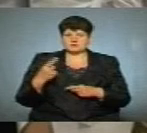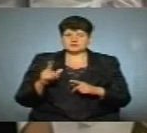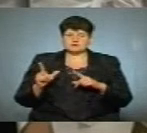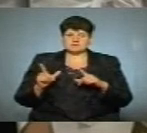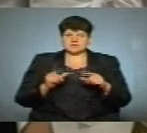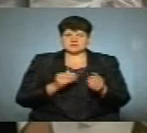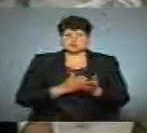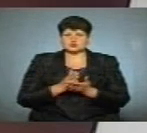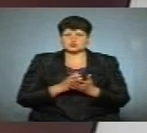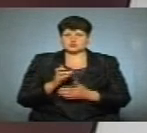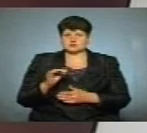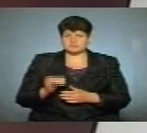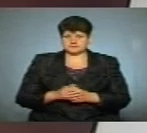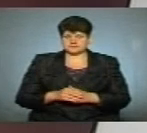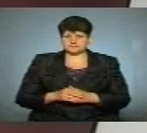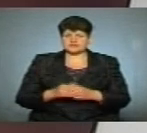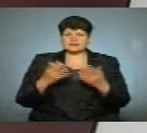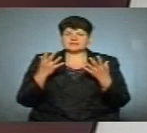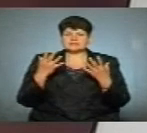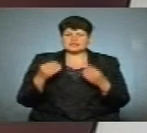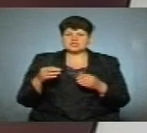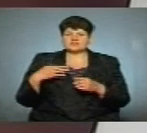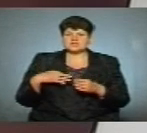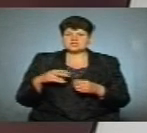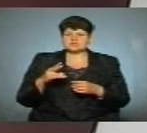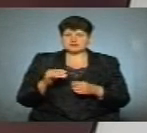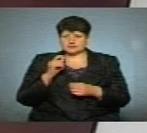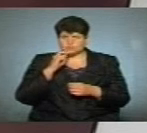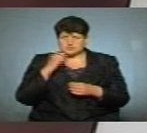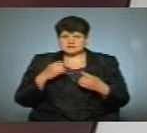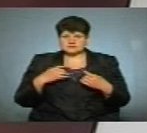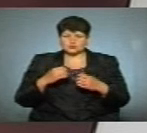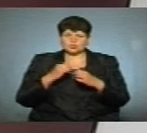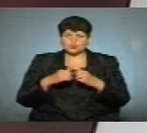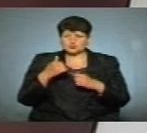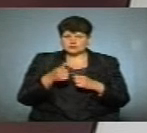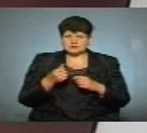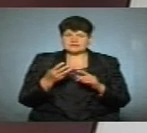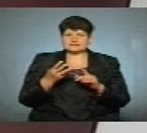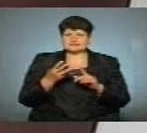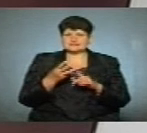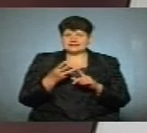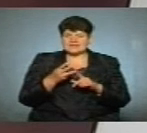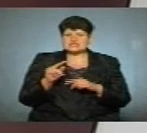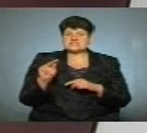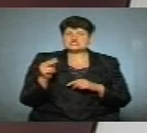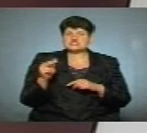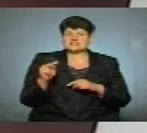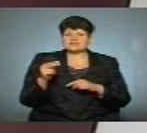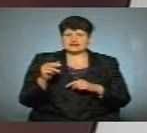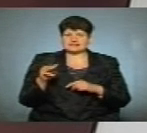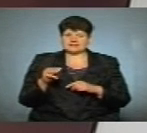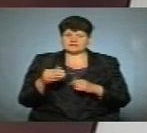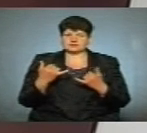міграційної служби. Нагадаю, День вишиванки в Україні святкується щороку, 3-4 травня. Цьогоріч свято припало